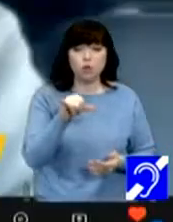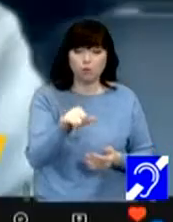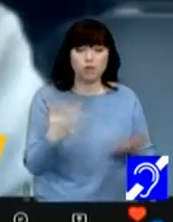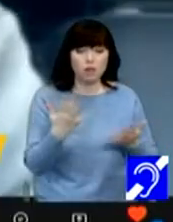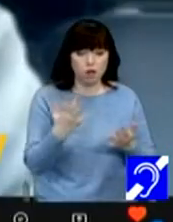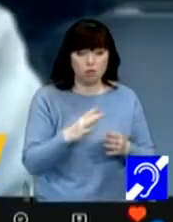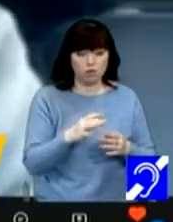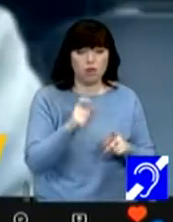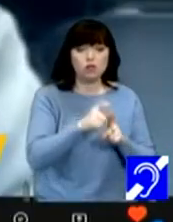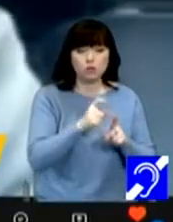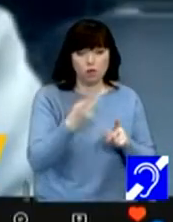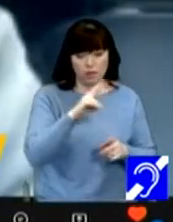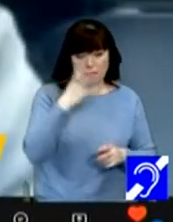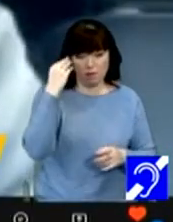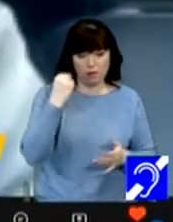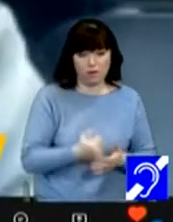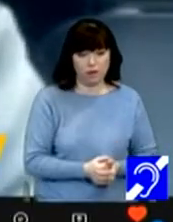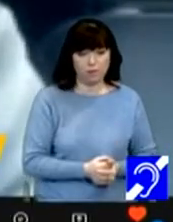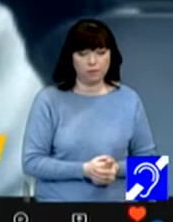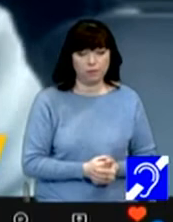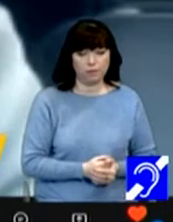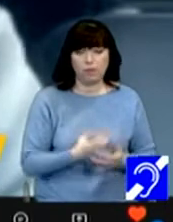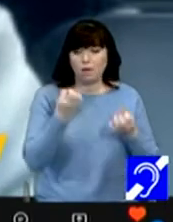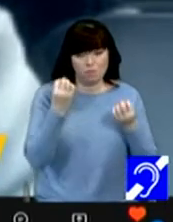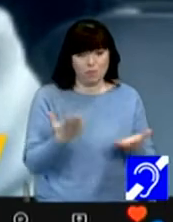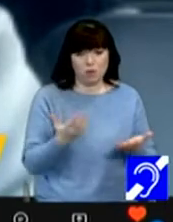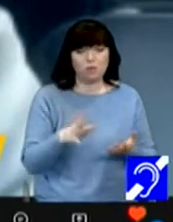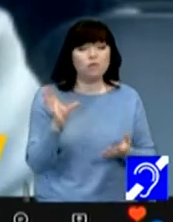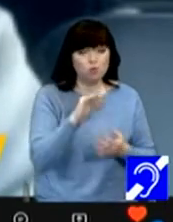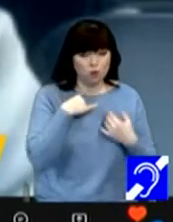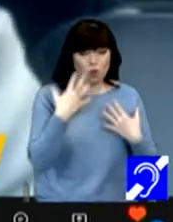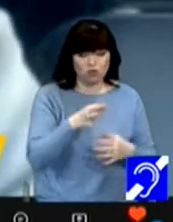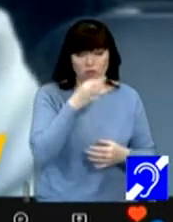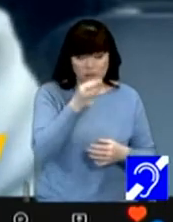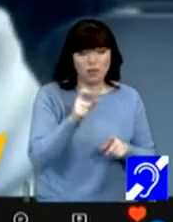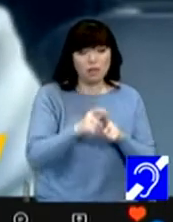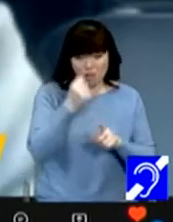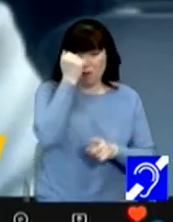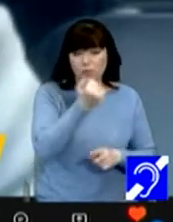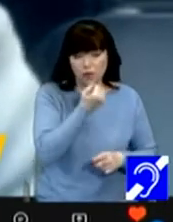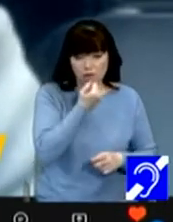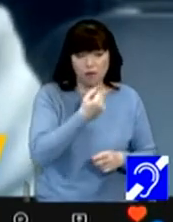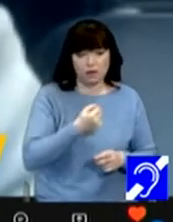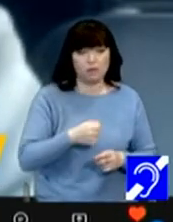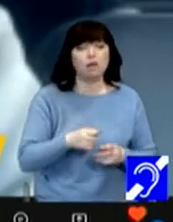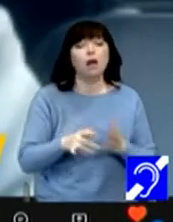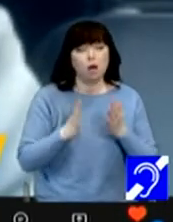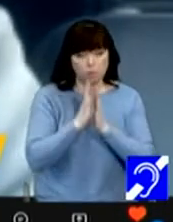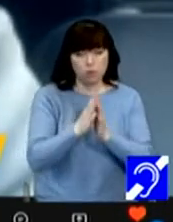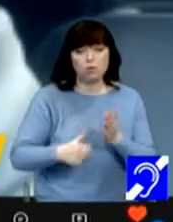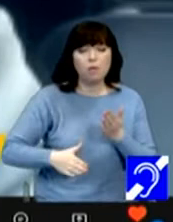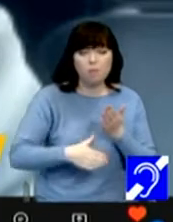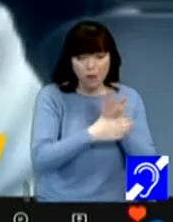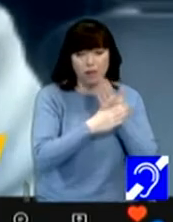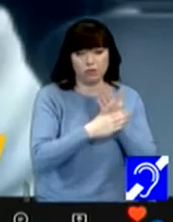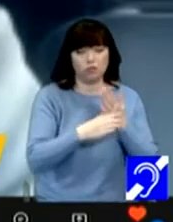них? Послание у меня очень простое. Кроме всего, что я уже сказал, слово благодарности. Помогите нам остановить